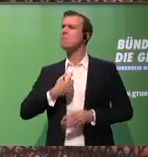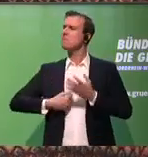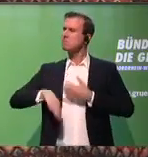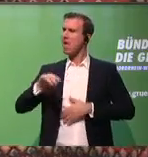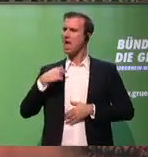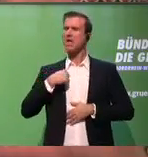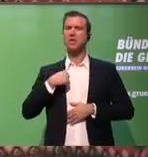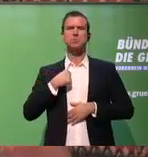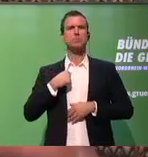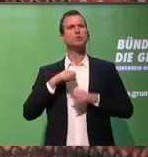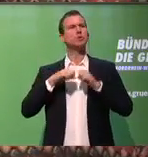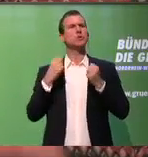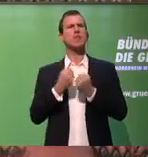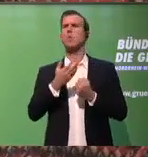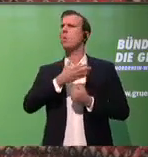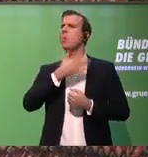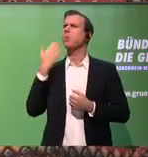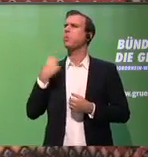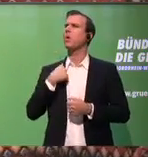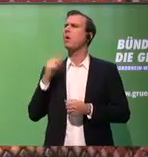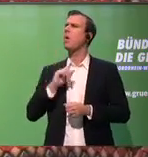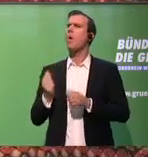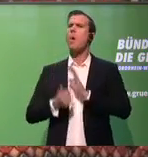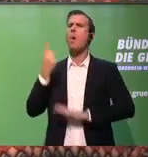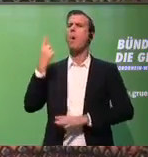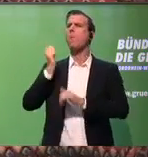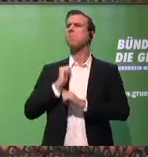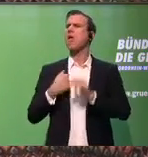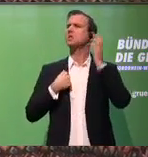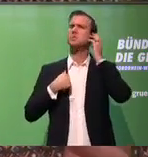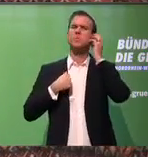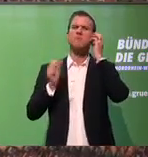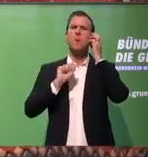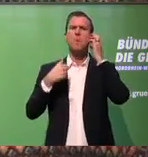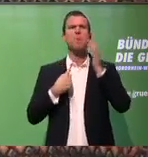diesen Staaten ungerecht belastet werden. Ja? Und